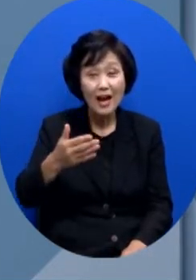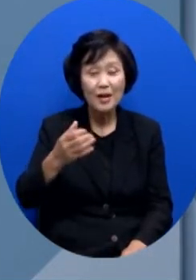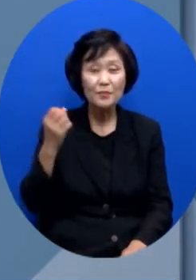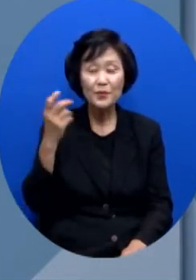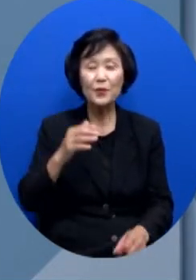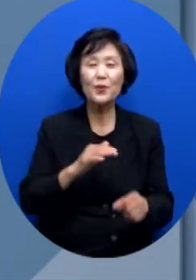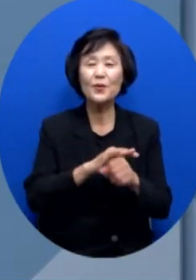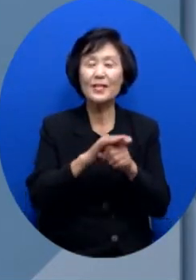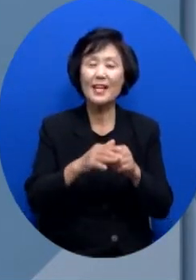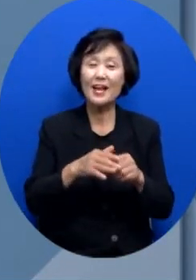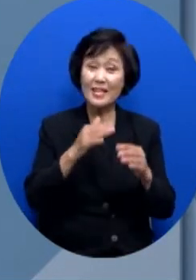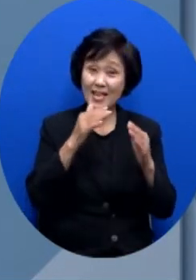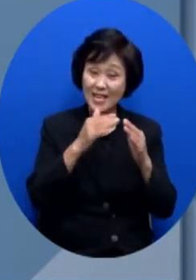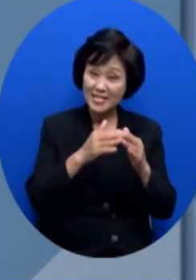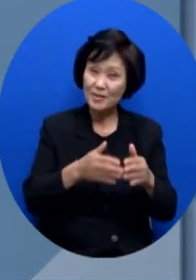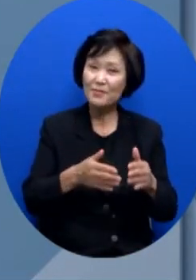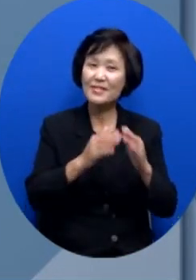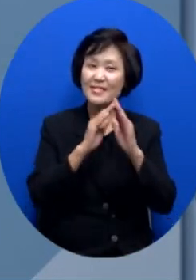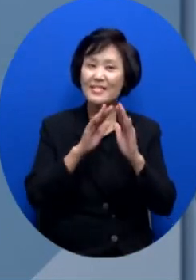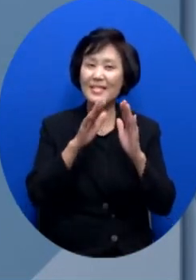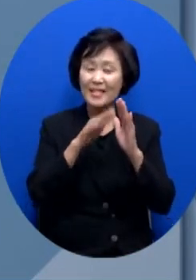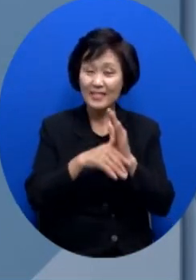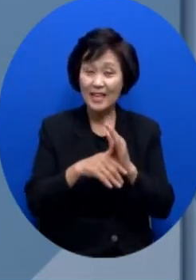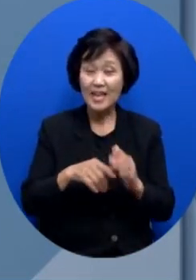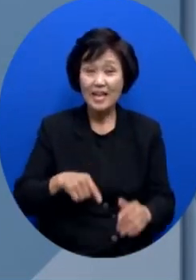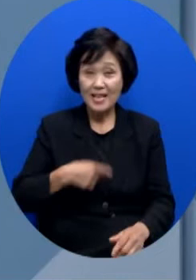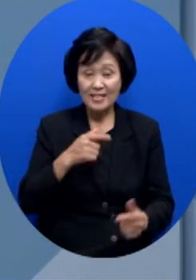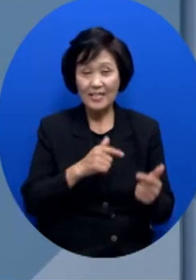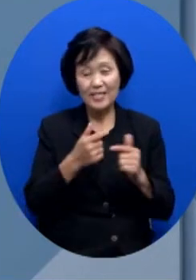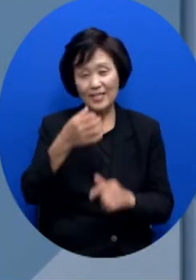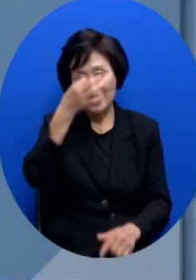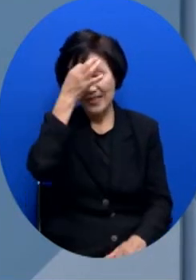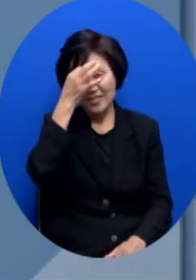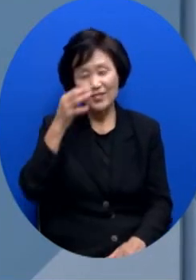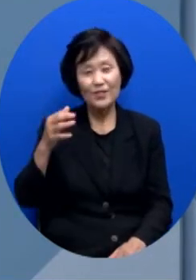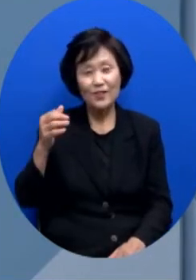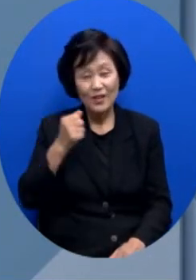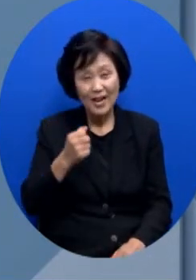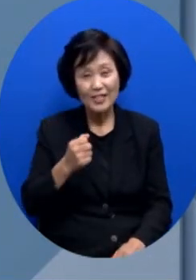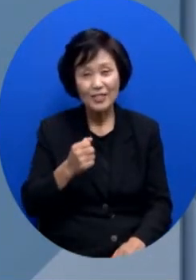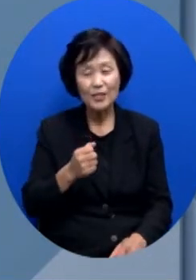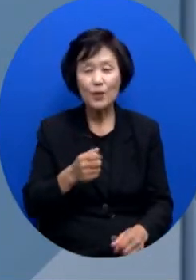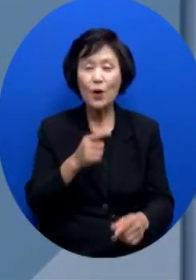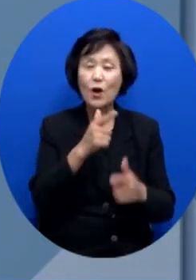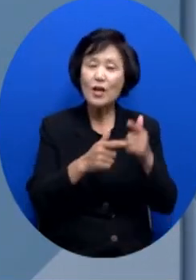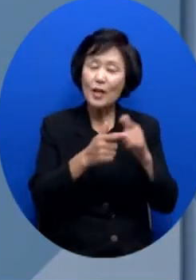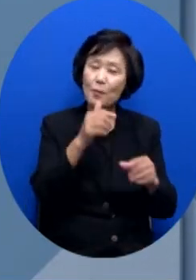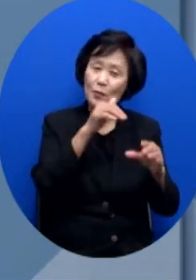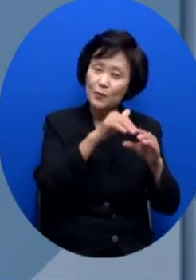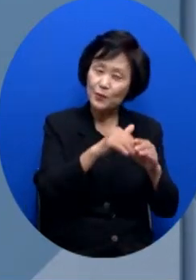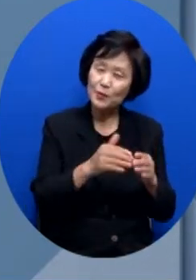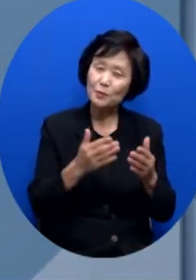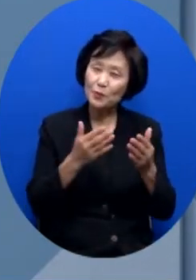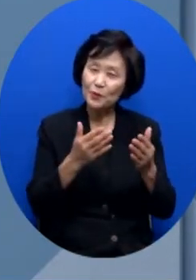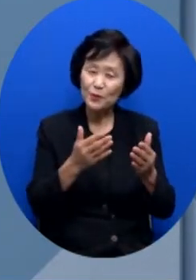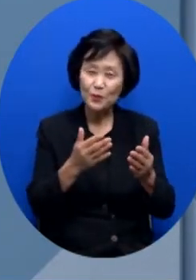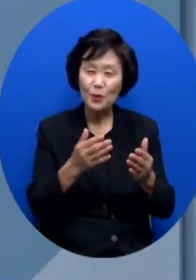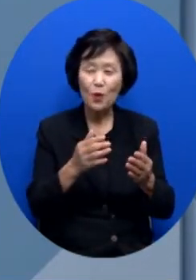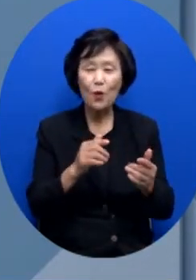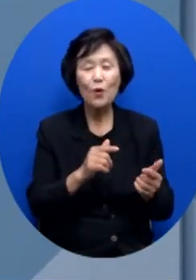재능을 가지고 꽃밭을 조성해 주신 그래서 거기다 예쁜 블루베리 나무를 심어주기도 하고 이런 분도 있고요.